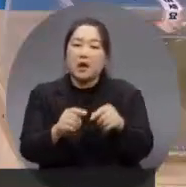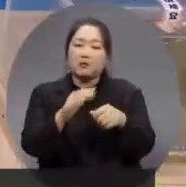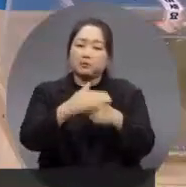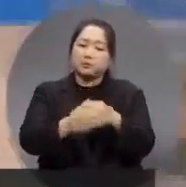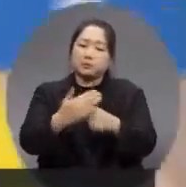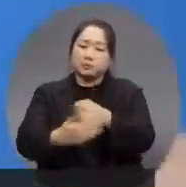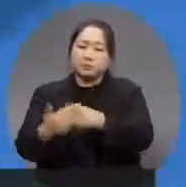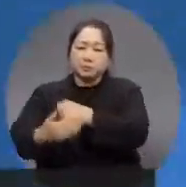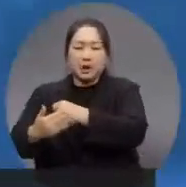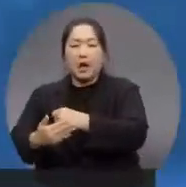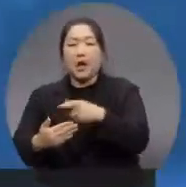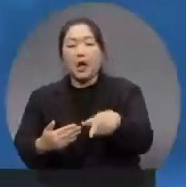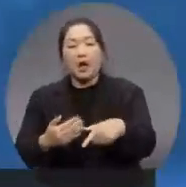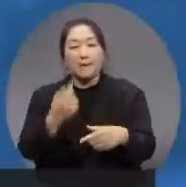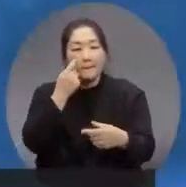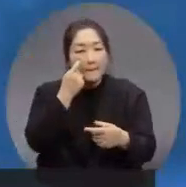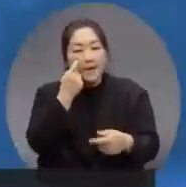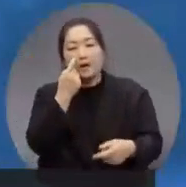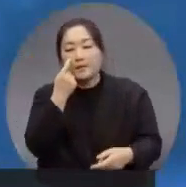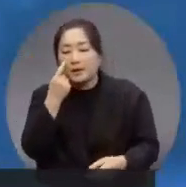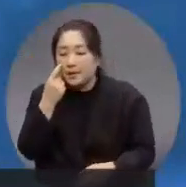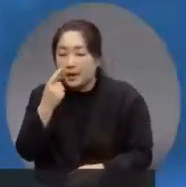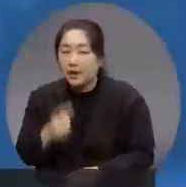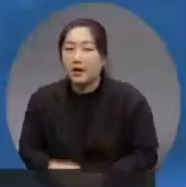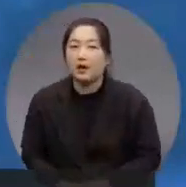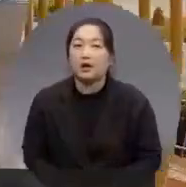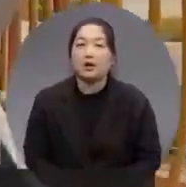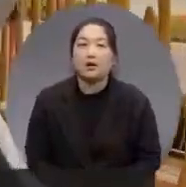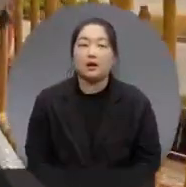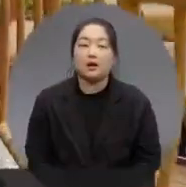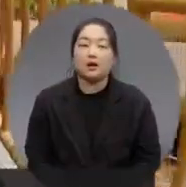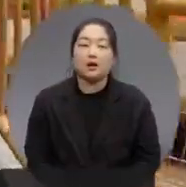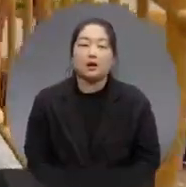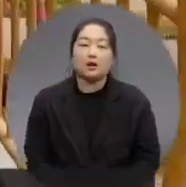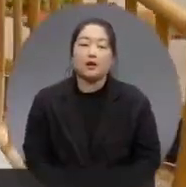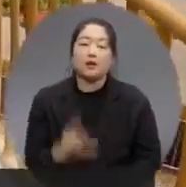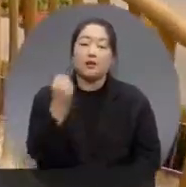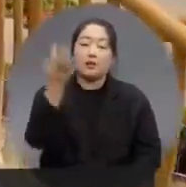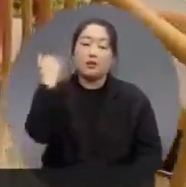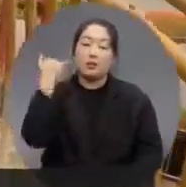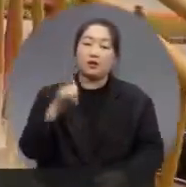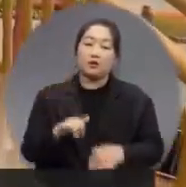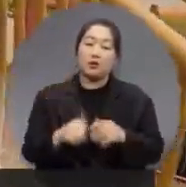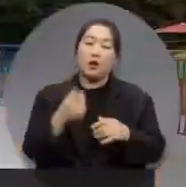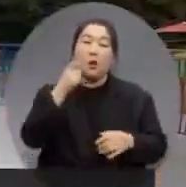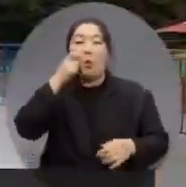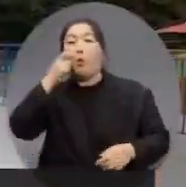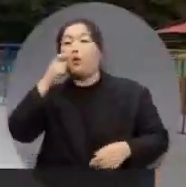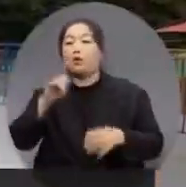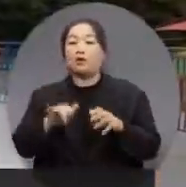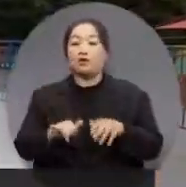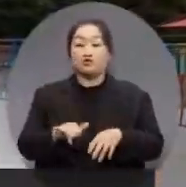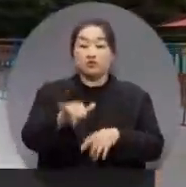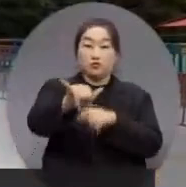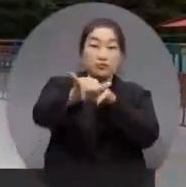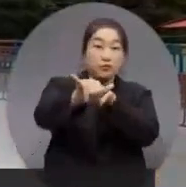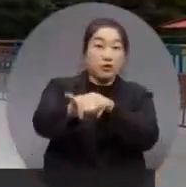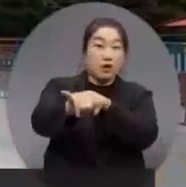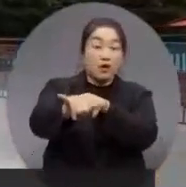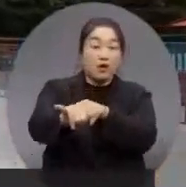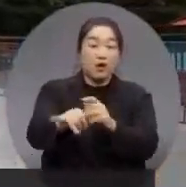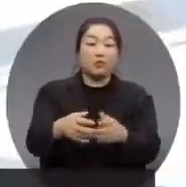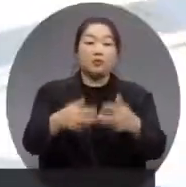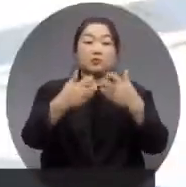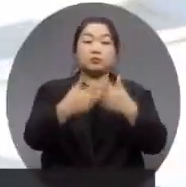땜질식 장비도 어렵지 않게 찾아볼 수 있습니다. 얼마 전까지 인기 놀이기구인 우주 전투기의